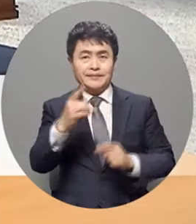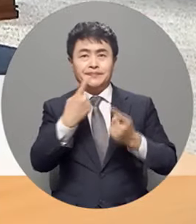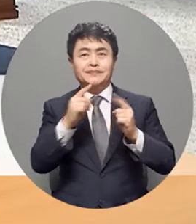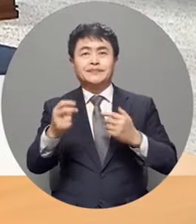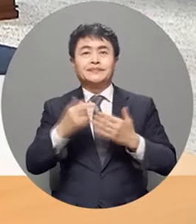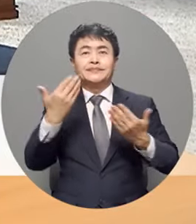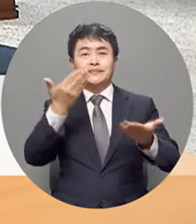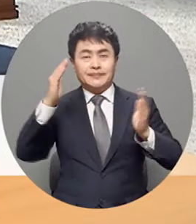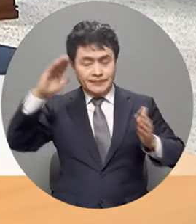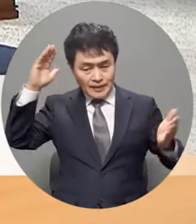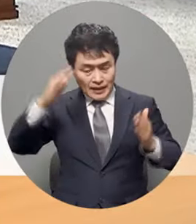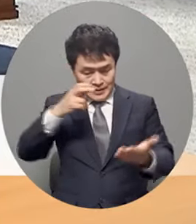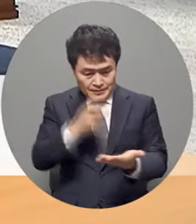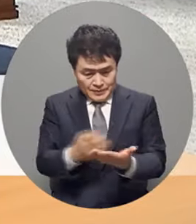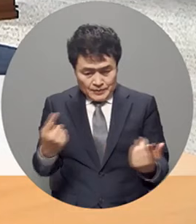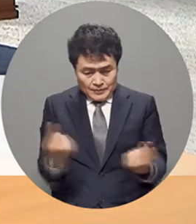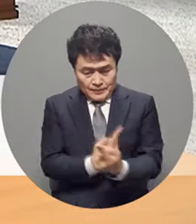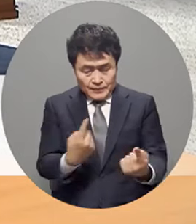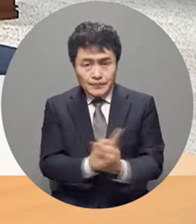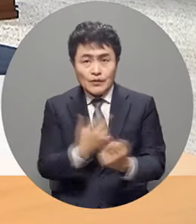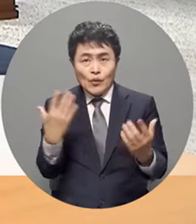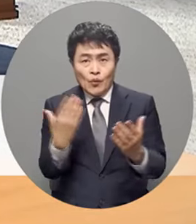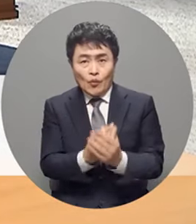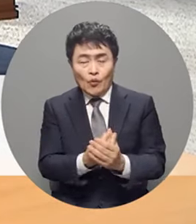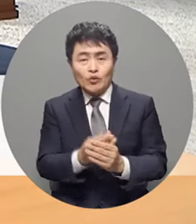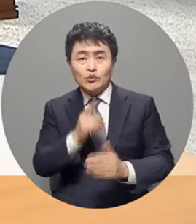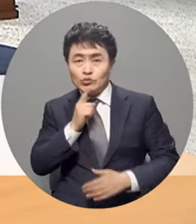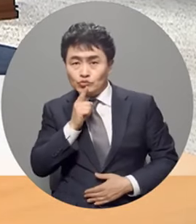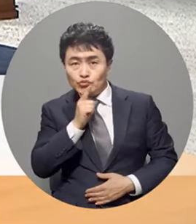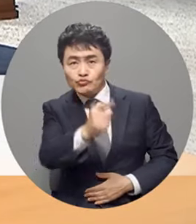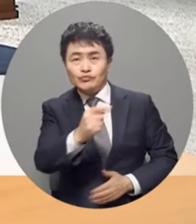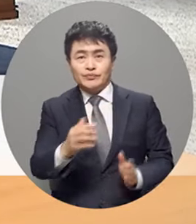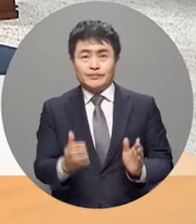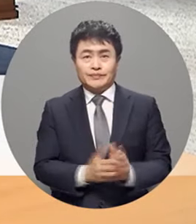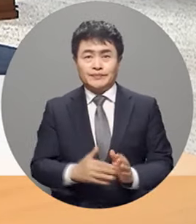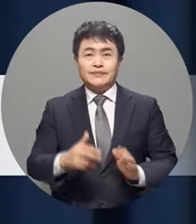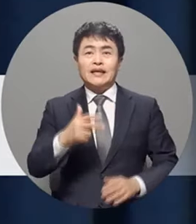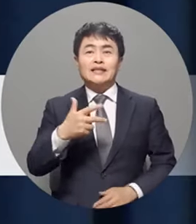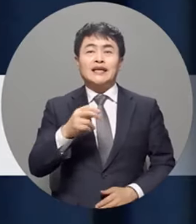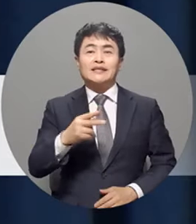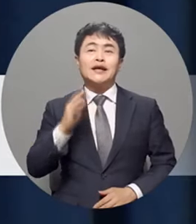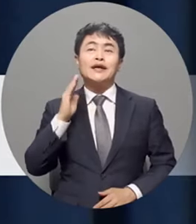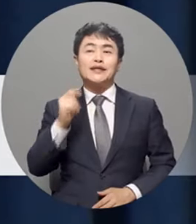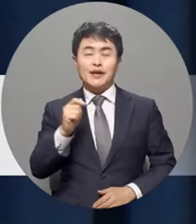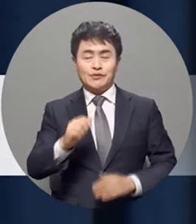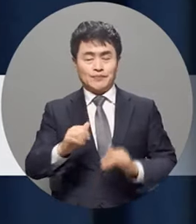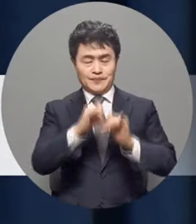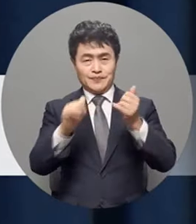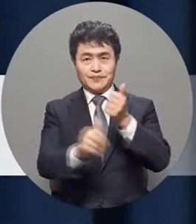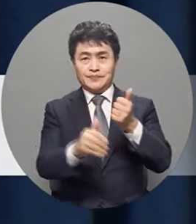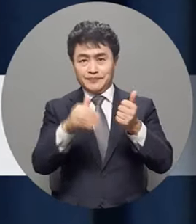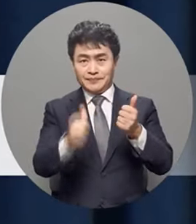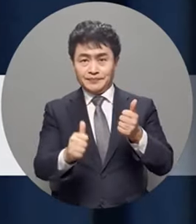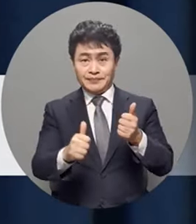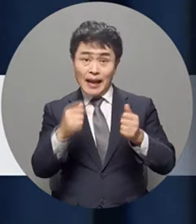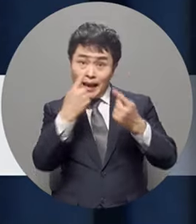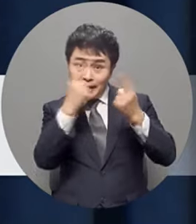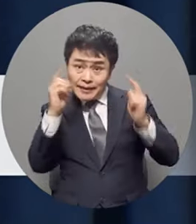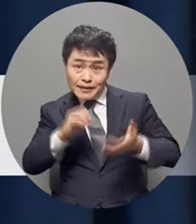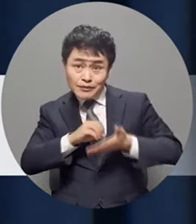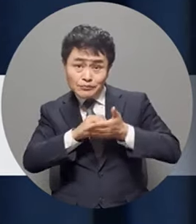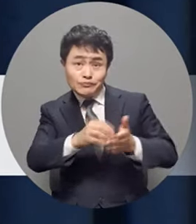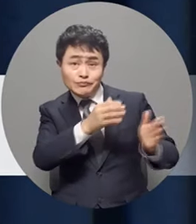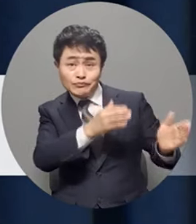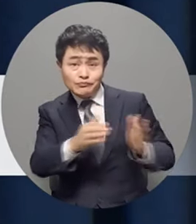의대정원 학치 계정을 조속히 완료해 달라고 주문했습니다 장상윤 대통령실 사회수석은 오늘 대학 입시를